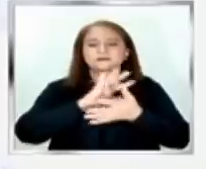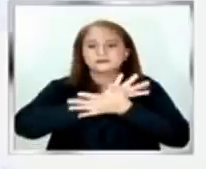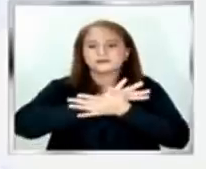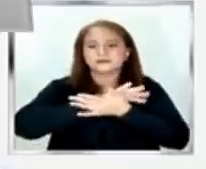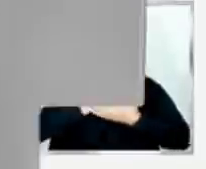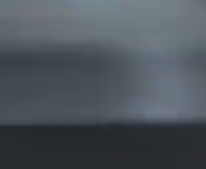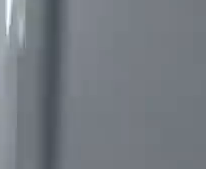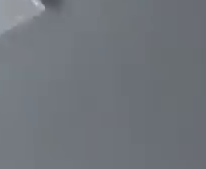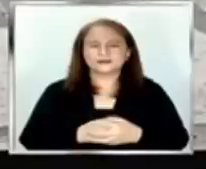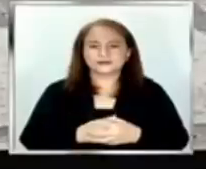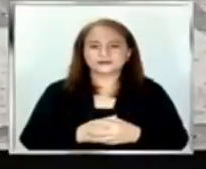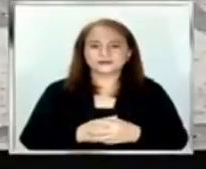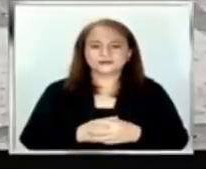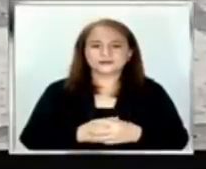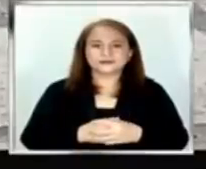Imperial.